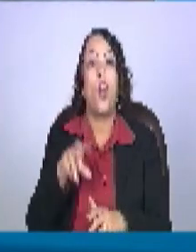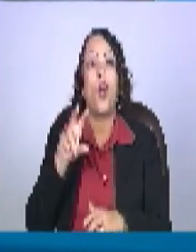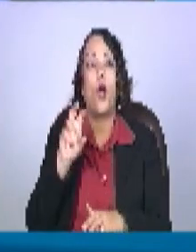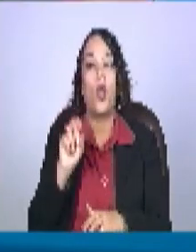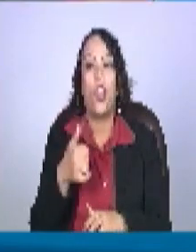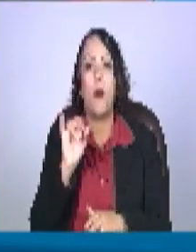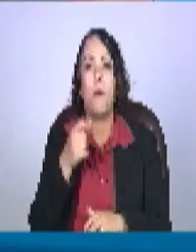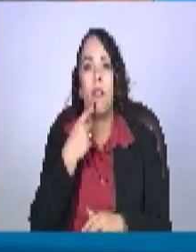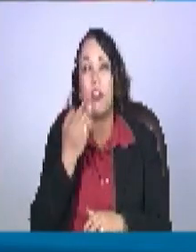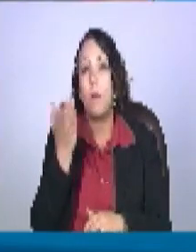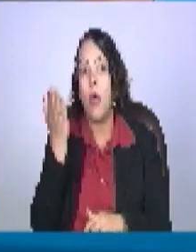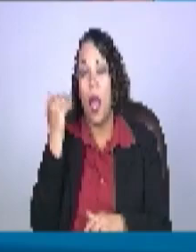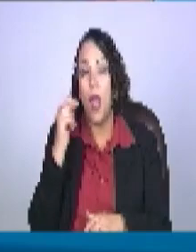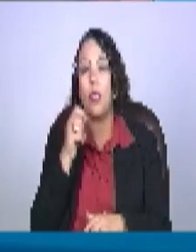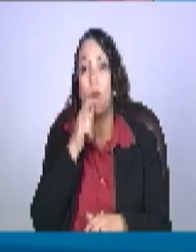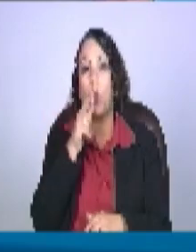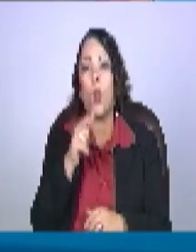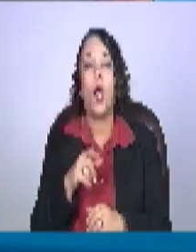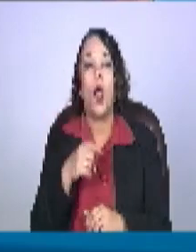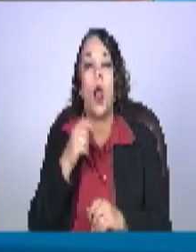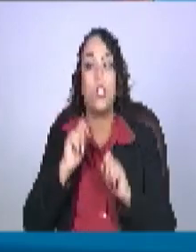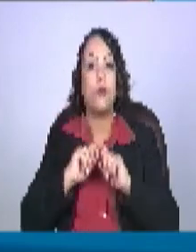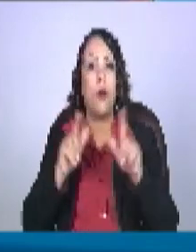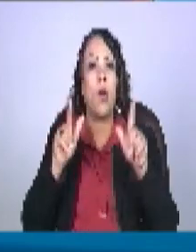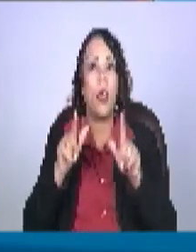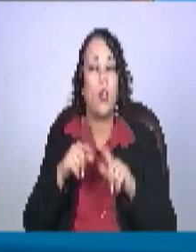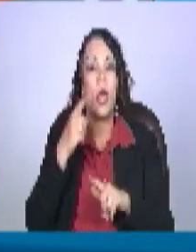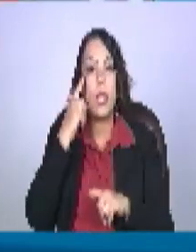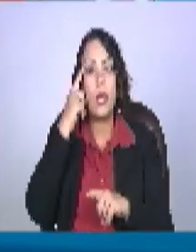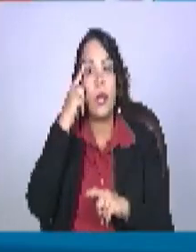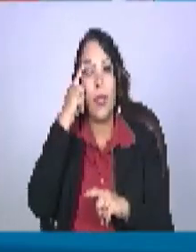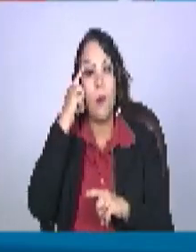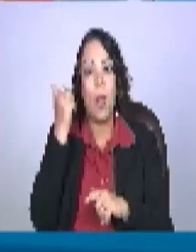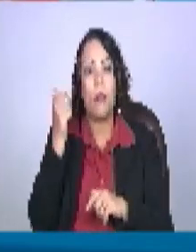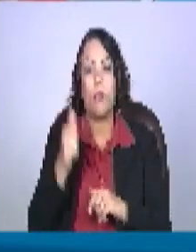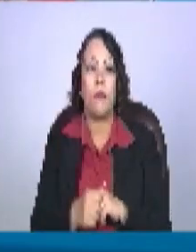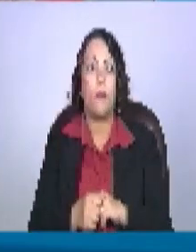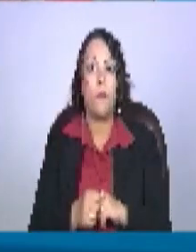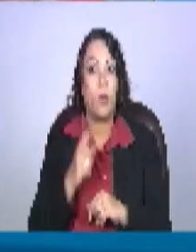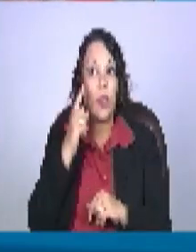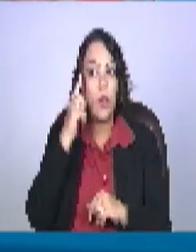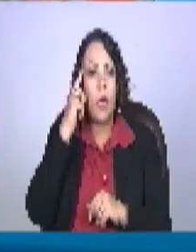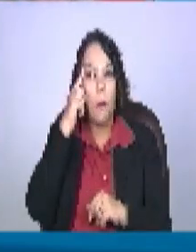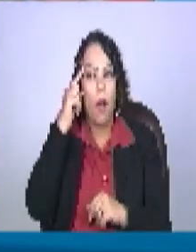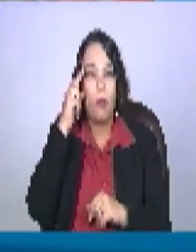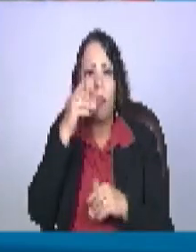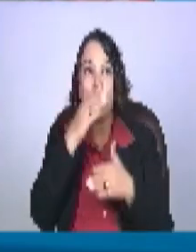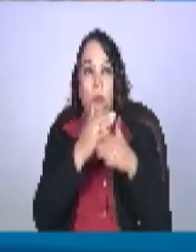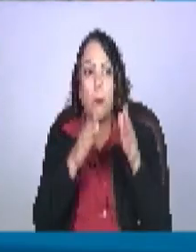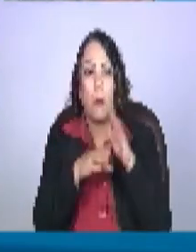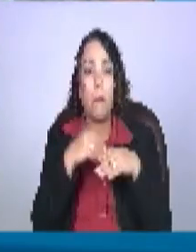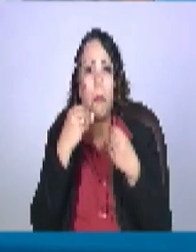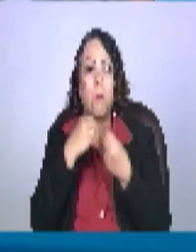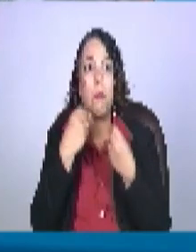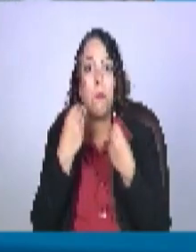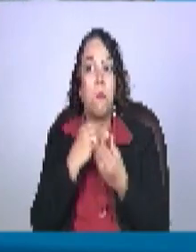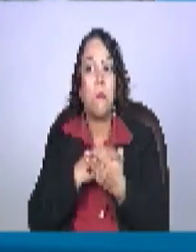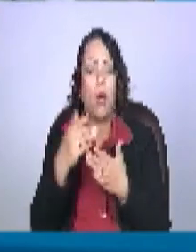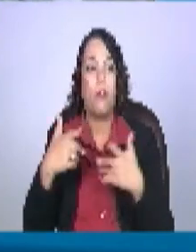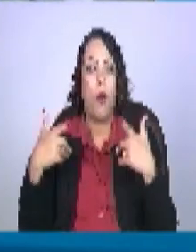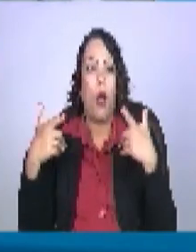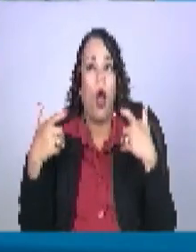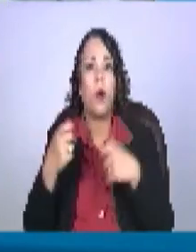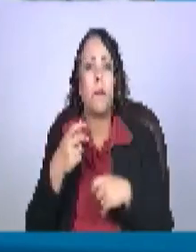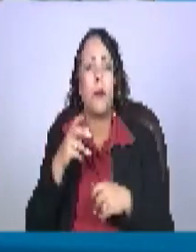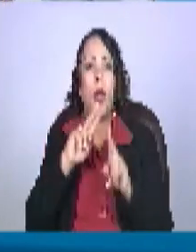زمان اتكلم على ظاهره اليابان قال لهم يا جماعه اليابان دي مابنتش بعد الحرب العالميه الثانيه